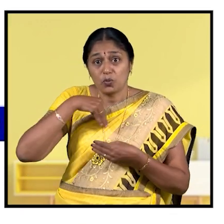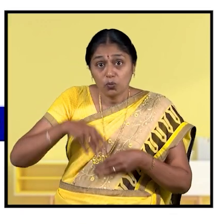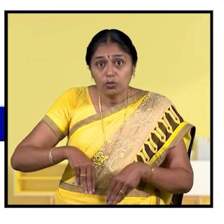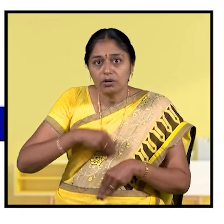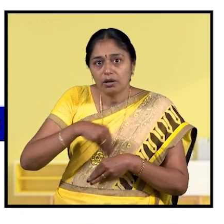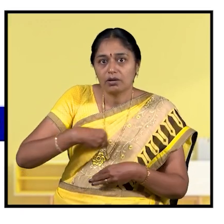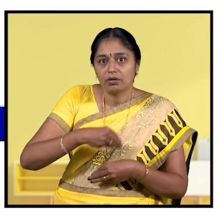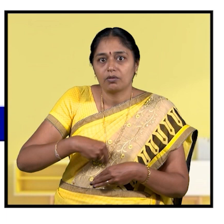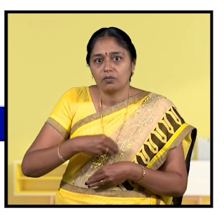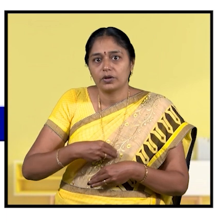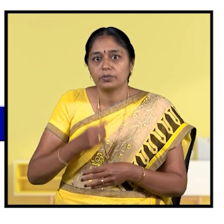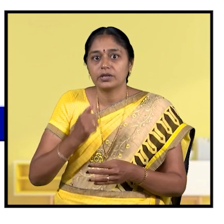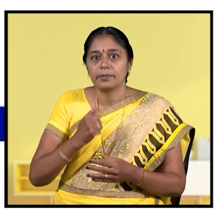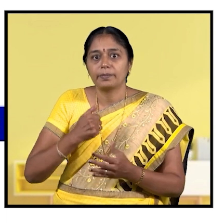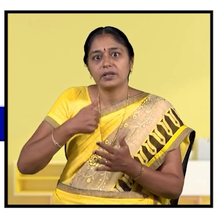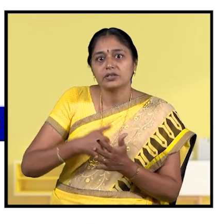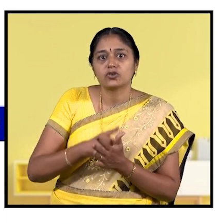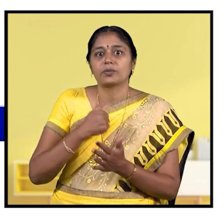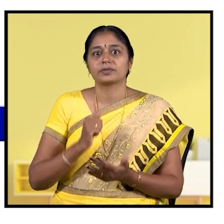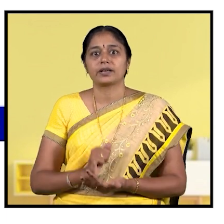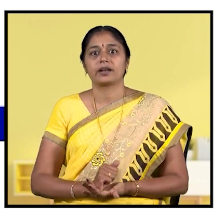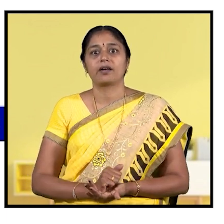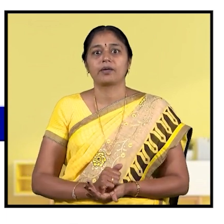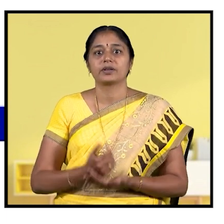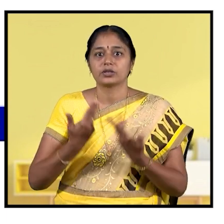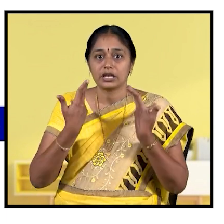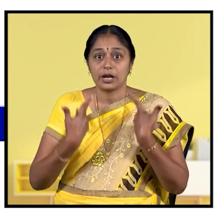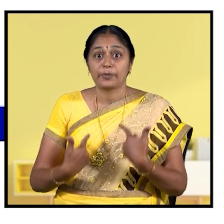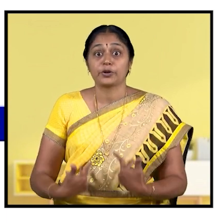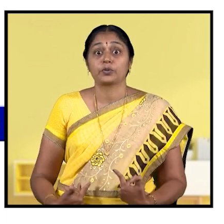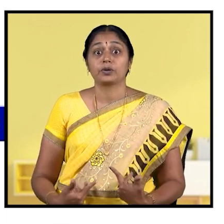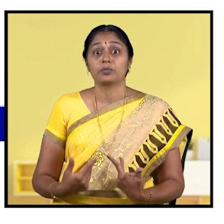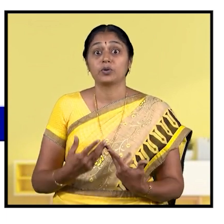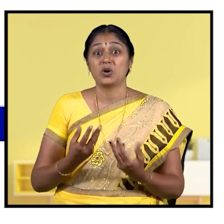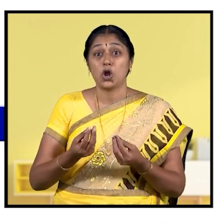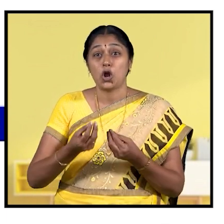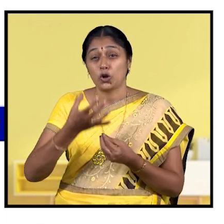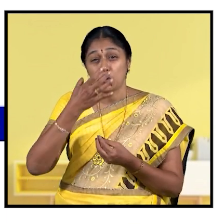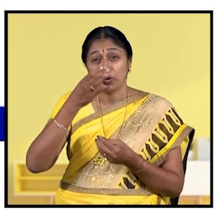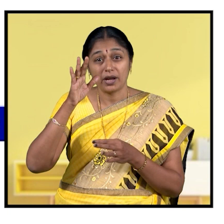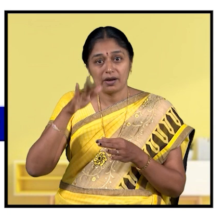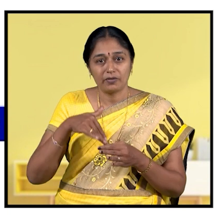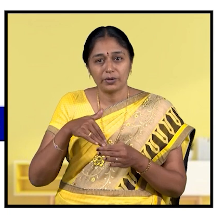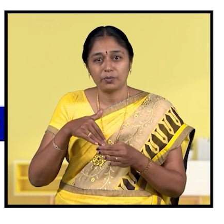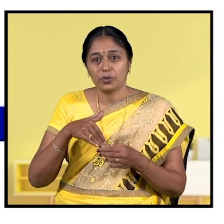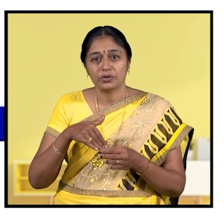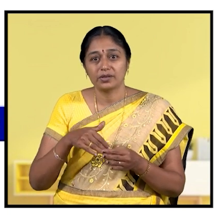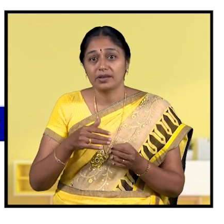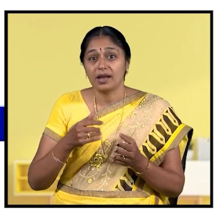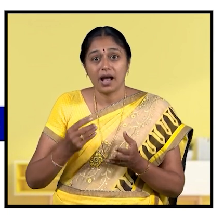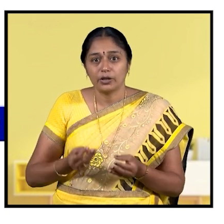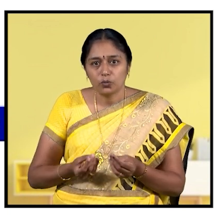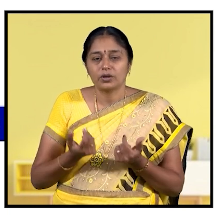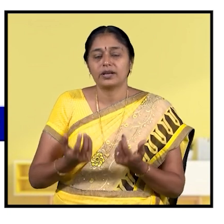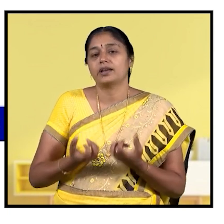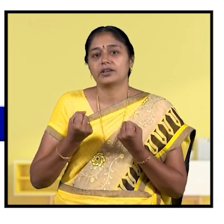உடம்பு வந்து இயற்கையாகவே எப்படிலாம் தடுக்குது அப்படிங்கிறது பார்த்திங்கன்னா, நம்ம உடம்பு அவ்வளோ சீக்கிரம் எந்த நோய்க்கிருமியும் உடம்புலார விட்டுறாது, அவ்வளோ பெரிய தடைக்காக மண்டலம் நம்ம பெற்றுக்கிறோம். என்னென்ன